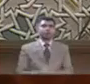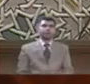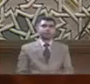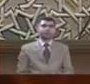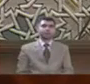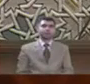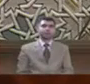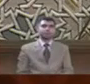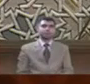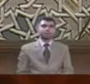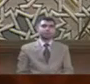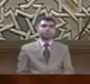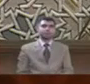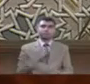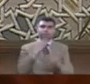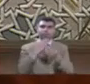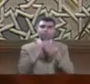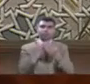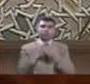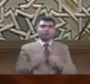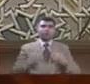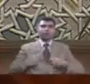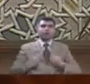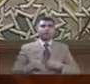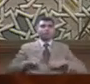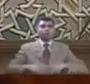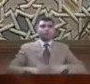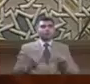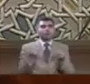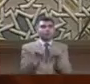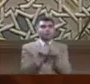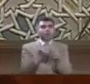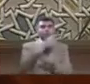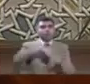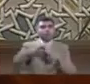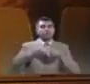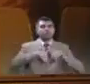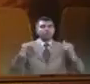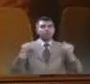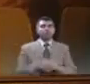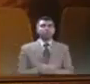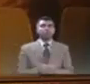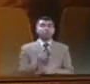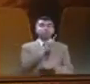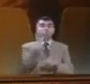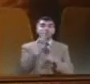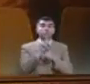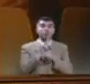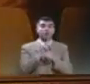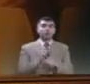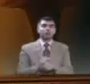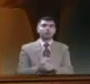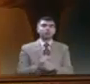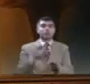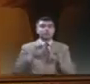مشكورين. شكرا السيد الرئيس، السادة الوزراء، سيدات والسادة النواب المحترمين. نسائلكم السيد الوزير المحترم